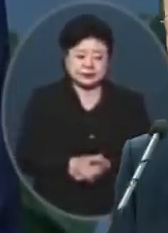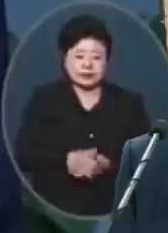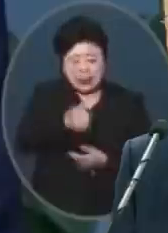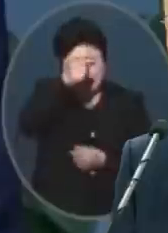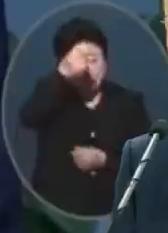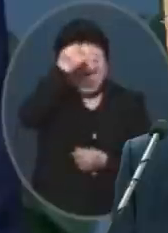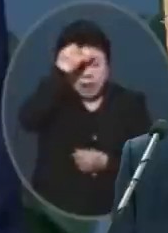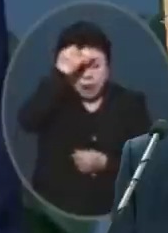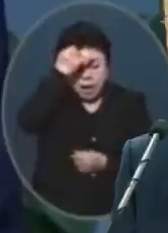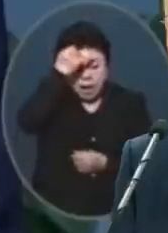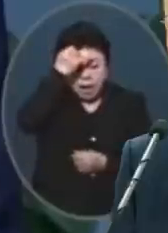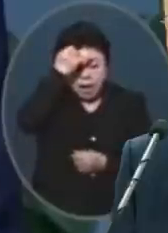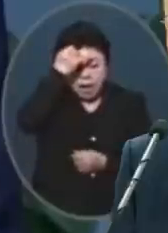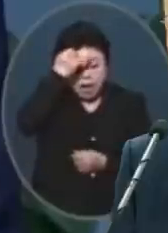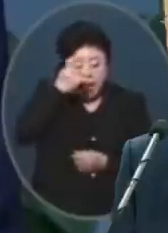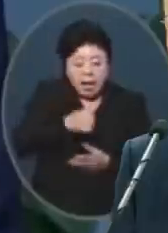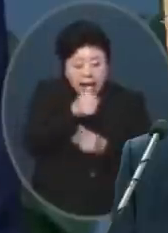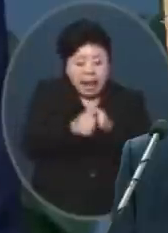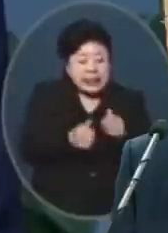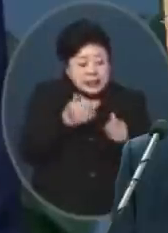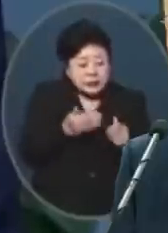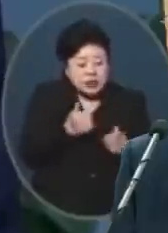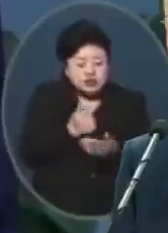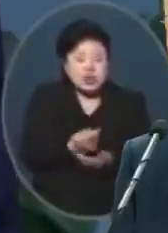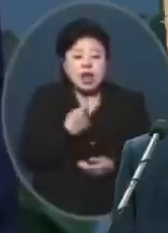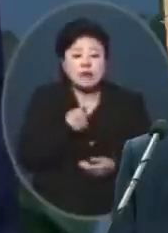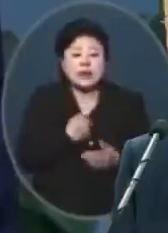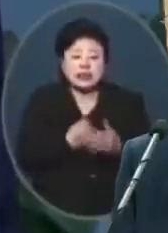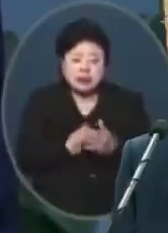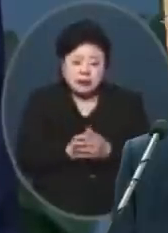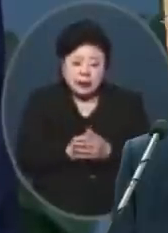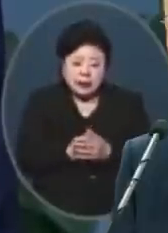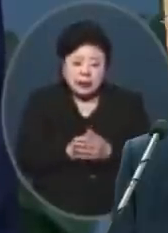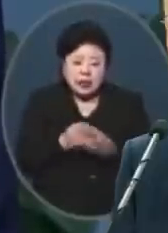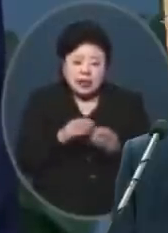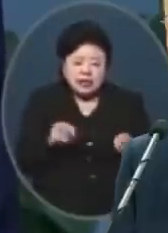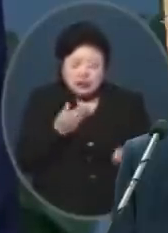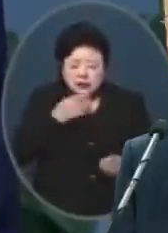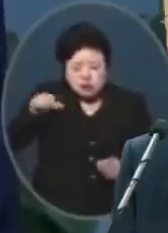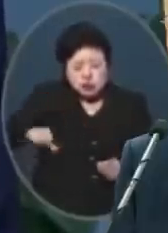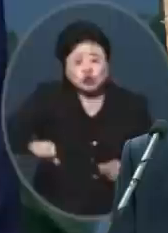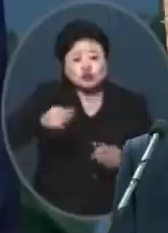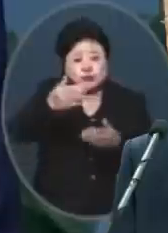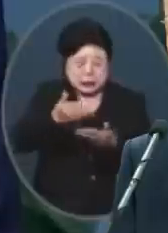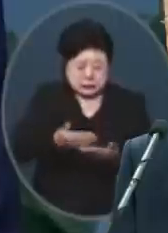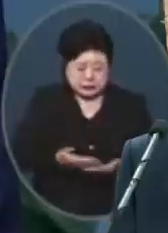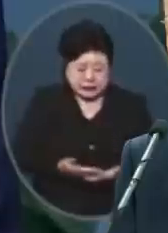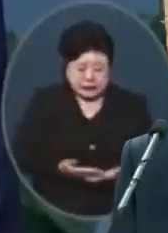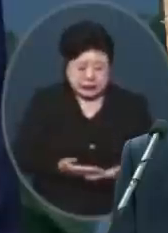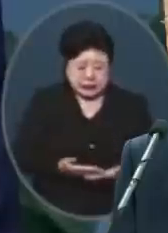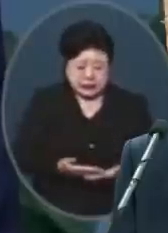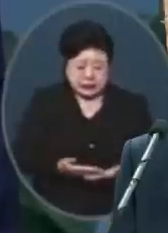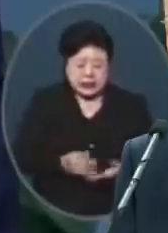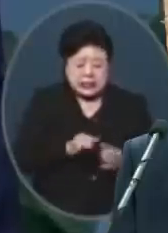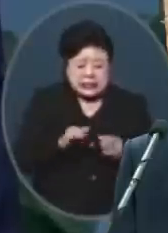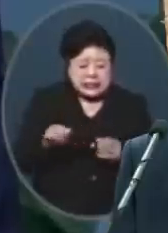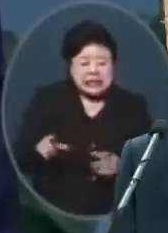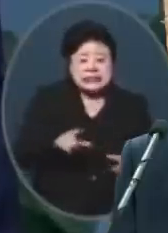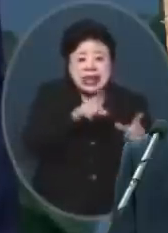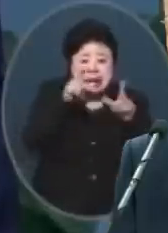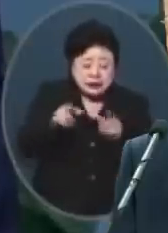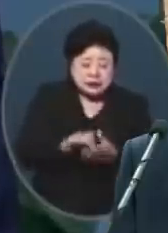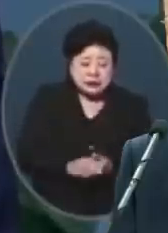아담과 하와가 하나님께 범죄하고 난 다음에이 땅은 저주를 받았어요 인간의